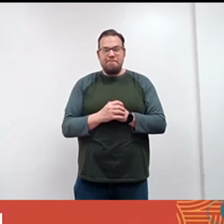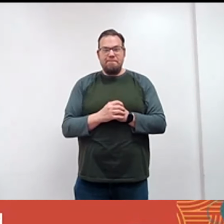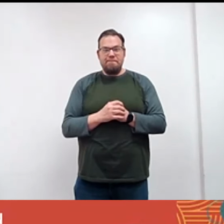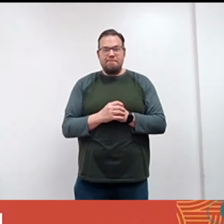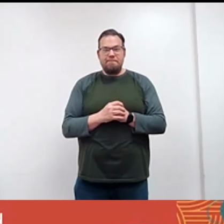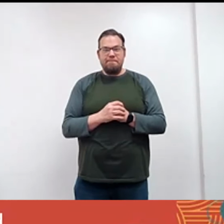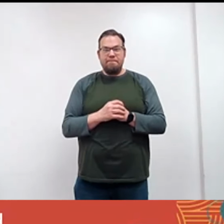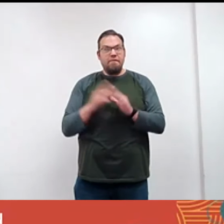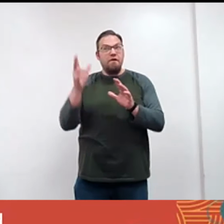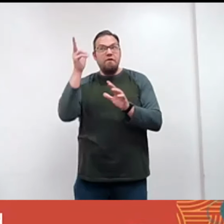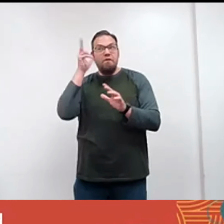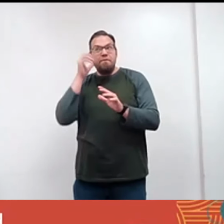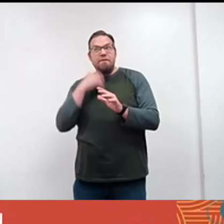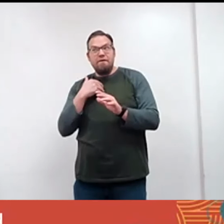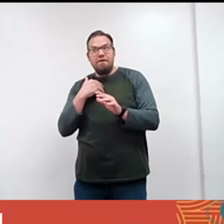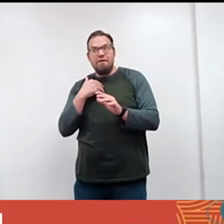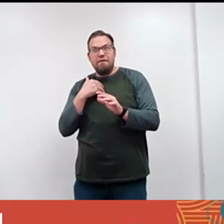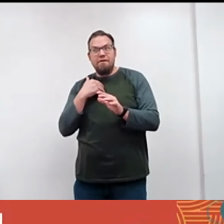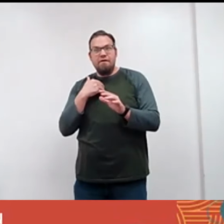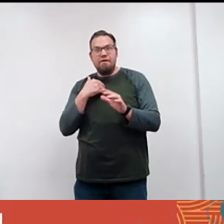Okay. Can you hear me?